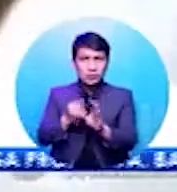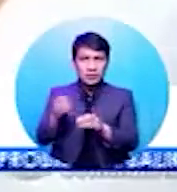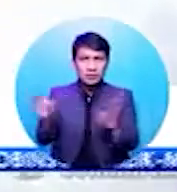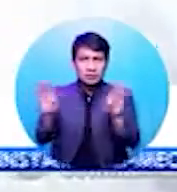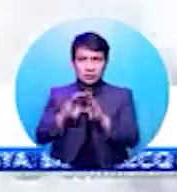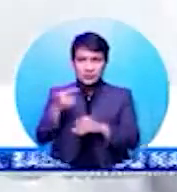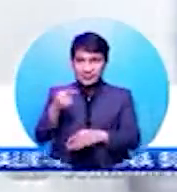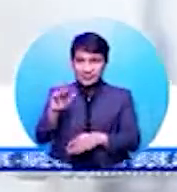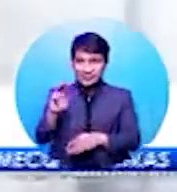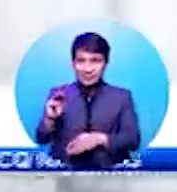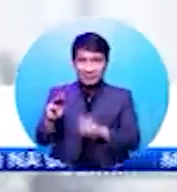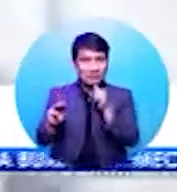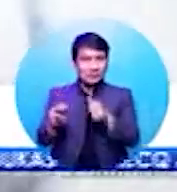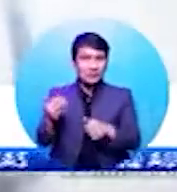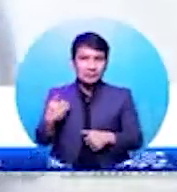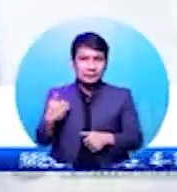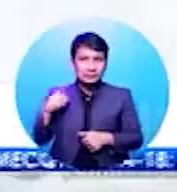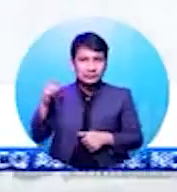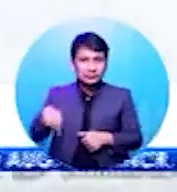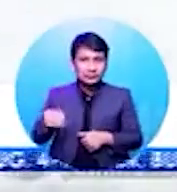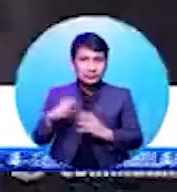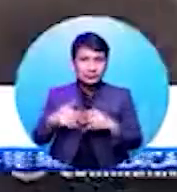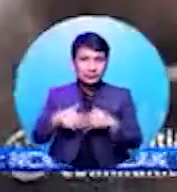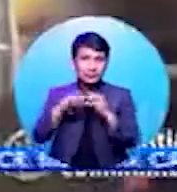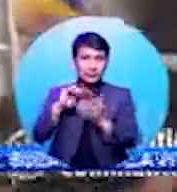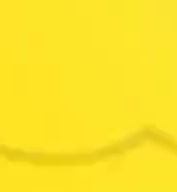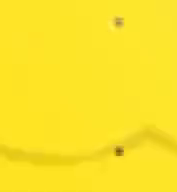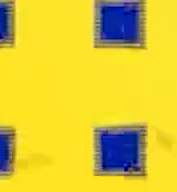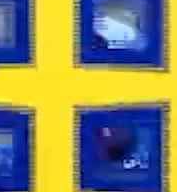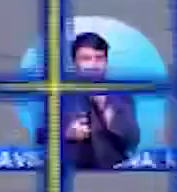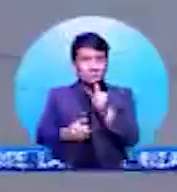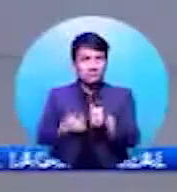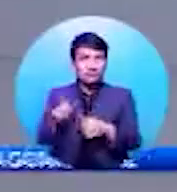pang itinuturing na non-essential establishments.